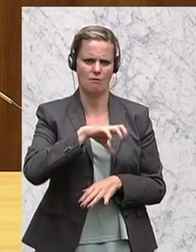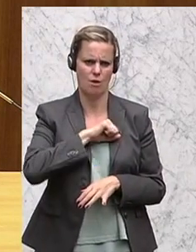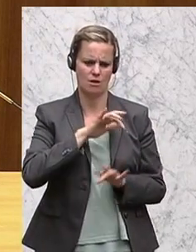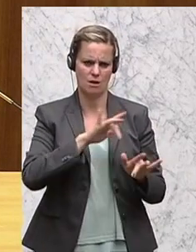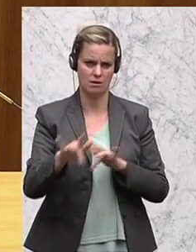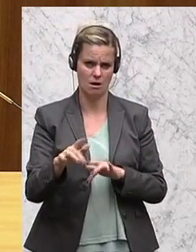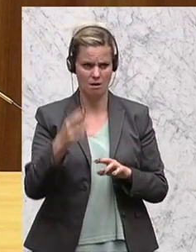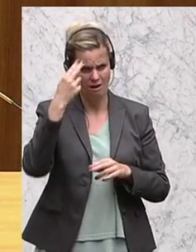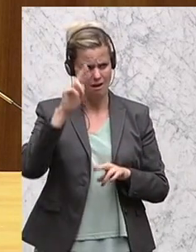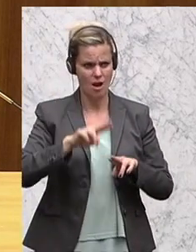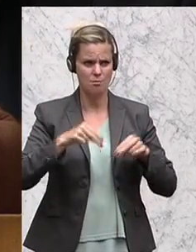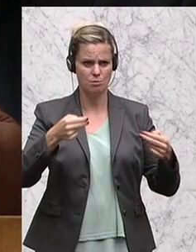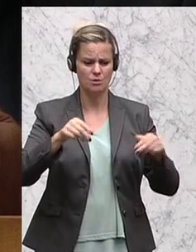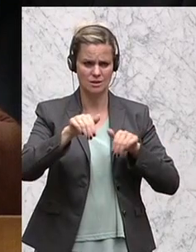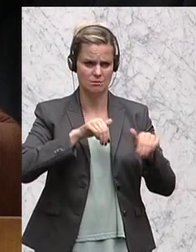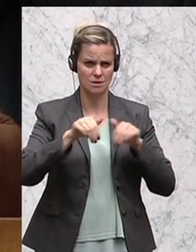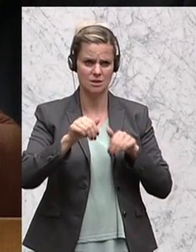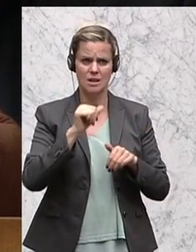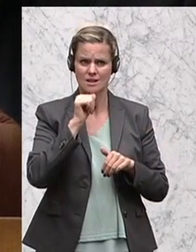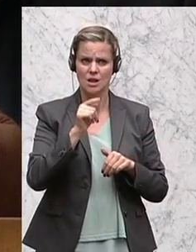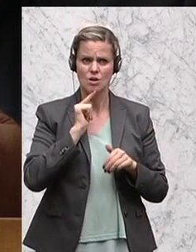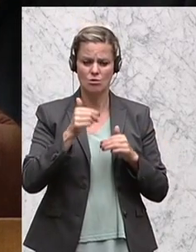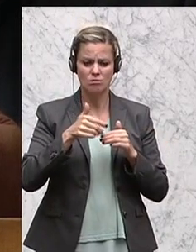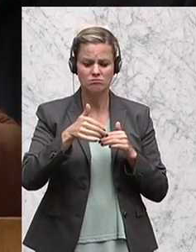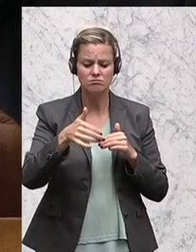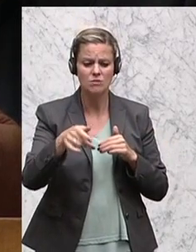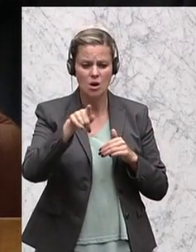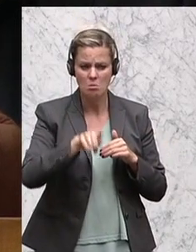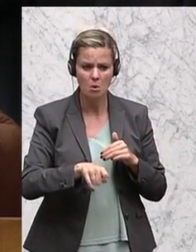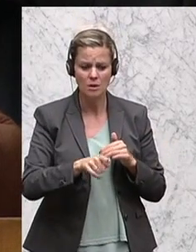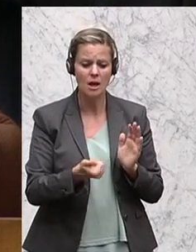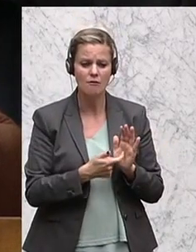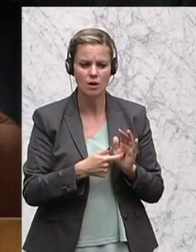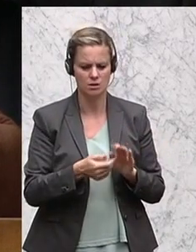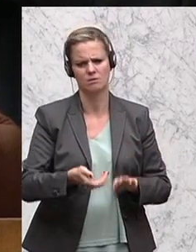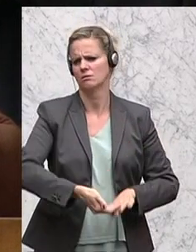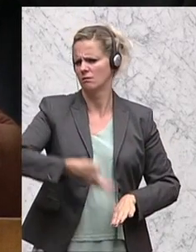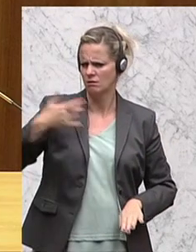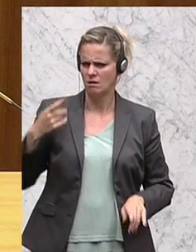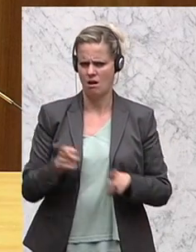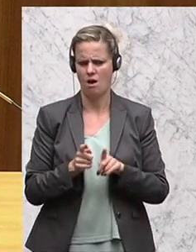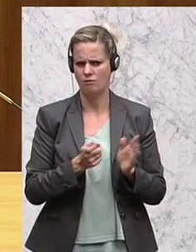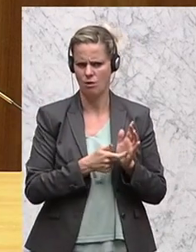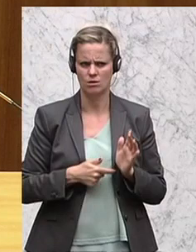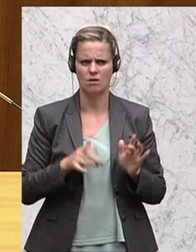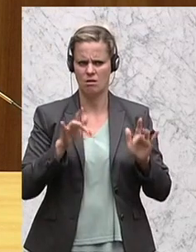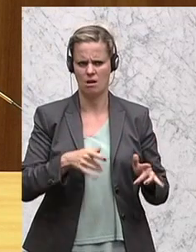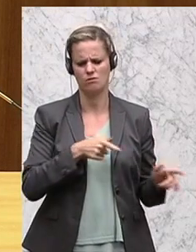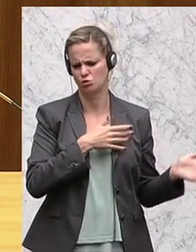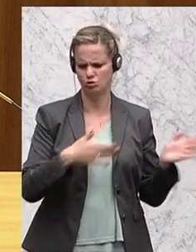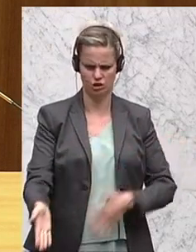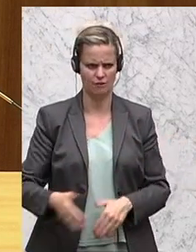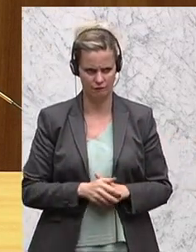Bundesminister, nicht nur in den nächsten Monaten wären Sie gefordert gewesen, Sie wären schon in den letzten Jahren gefordert gewesen und da haben Sie total